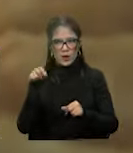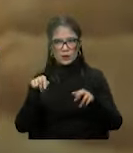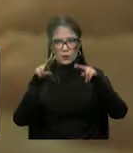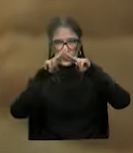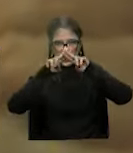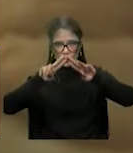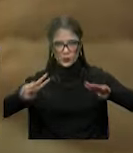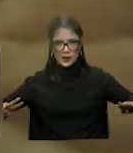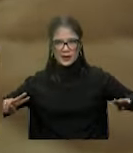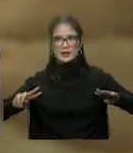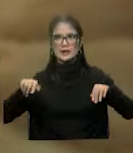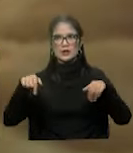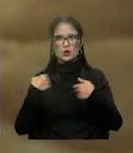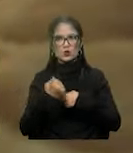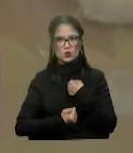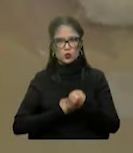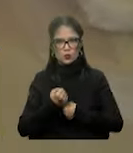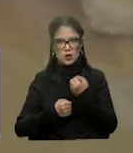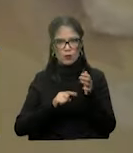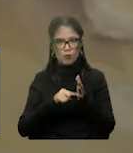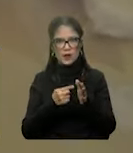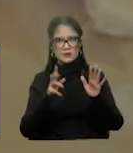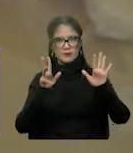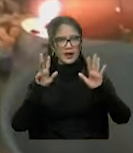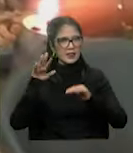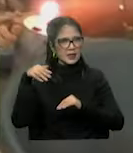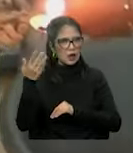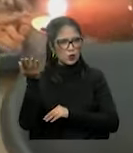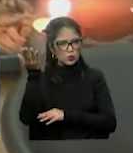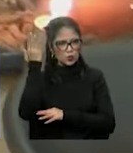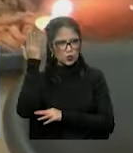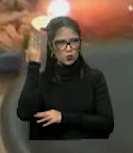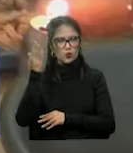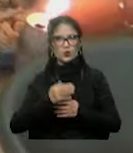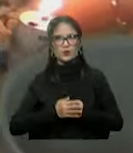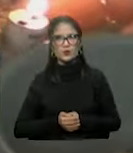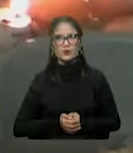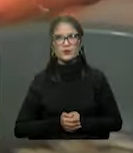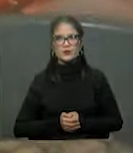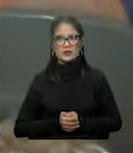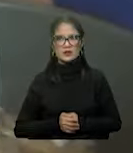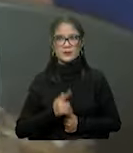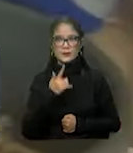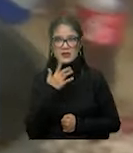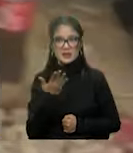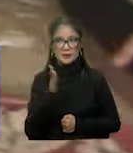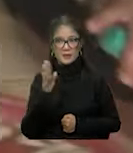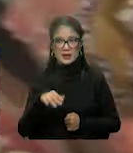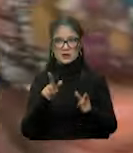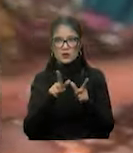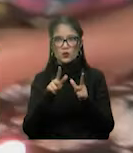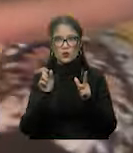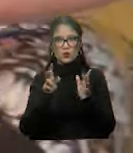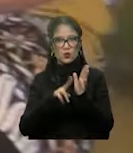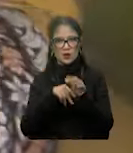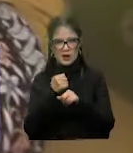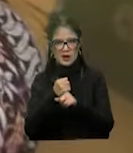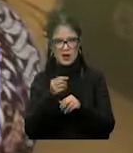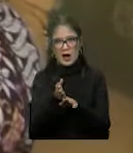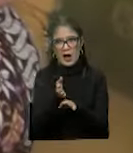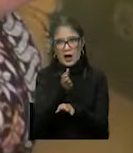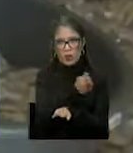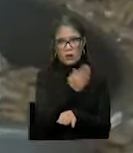merintis usaha sejak 9 tahun lalu. Neng Wulan atau akrab disapa Wulan Lingling ini awalnya hanya